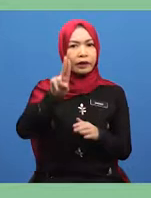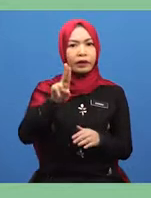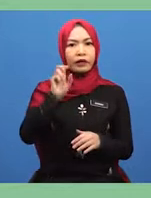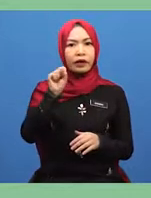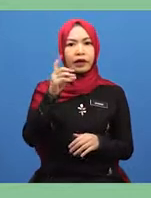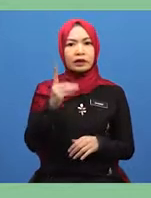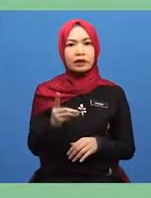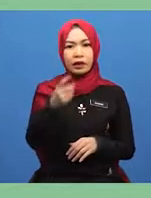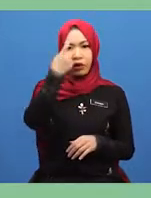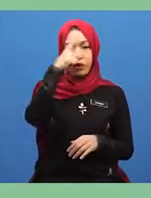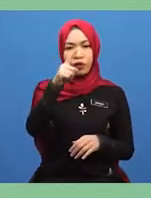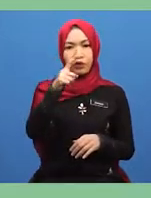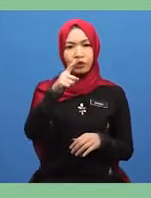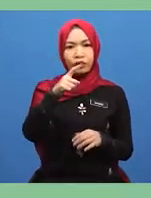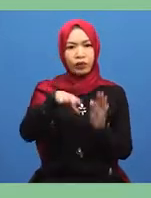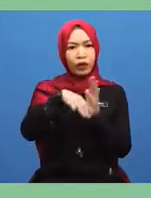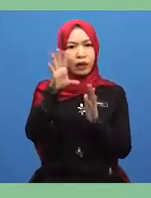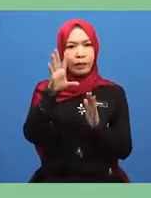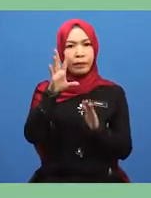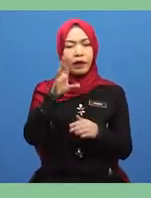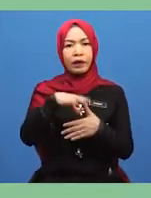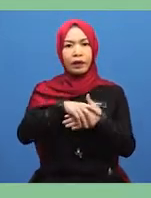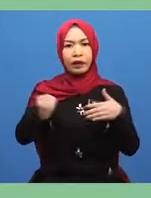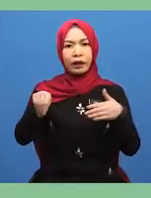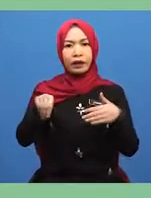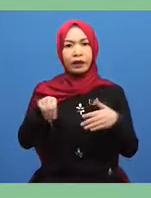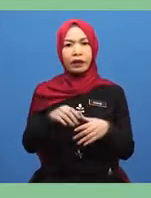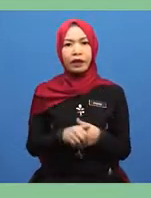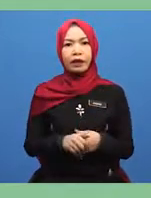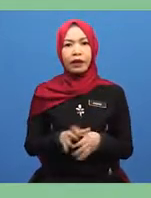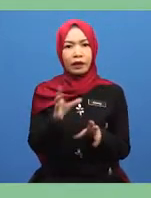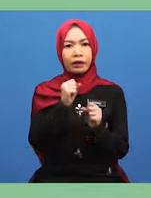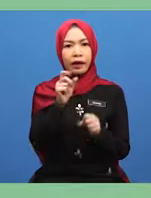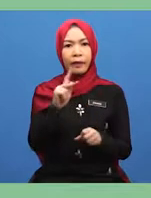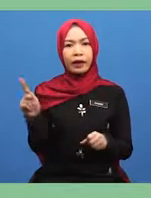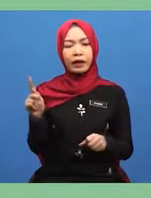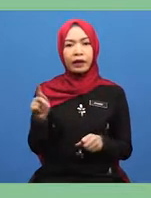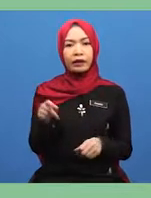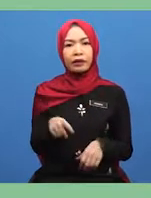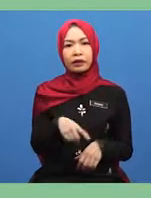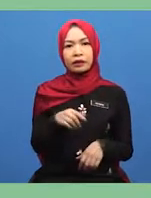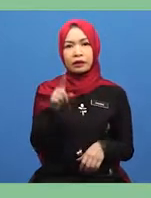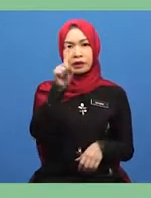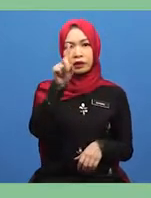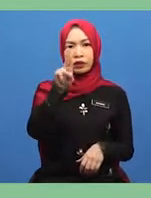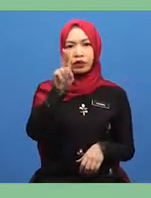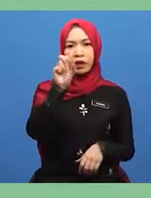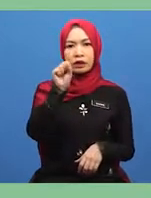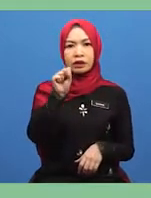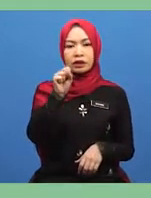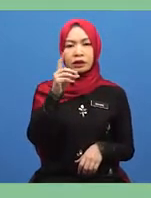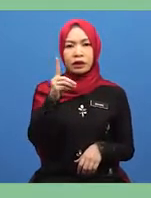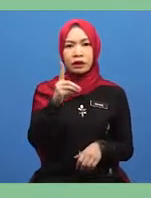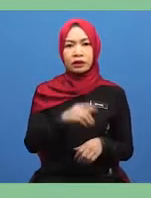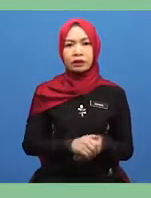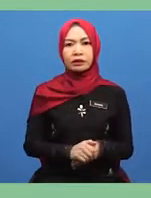diperlukan untuk mendapatkan 1 USD. Maka nilai RM telah diturunkan. Dasar ini dikenali